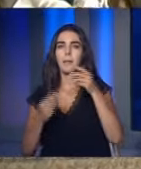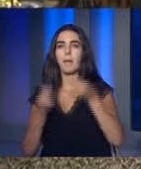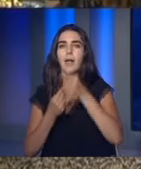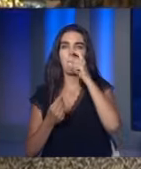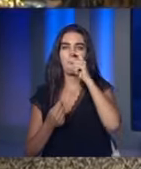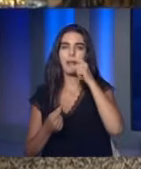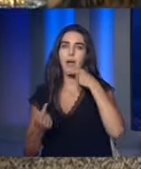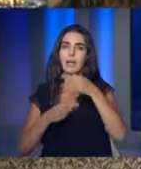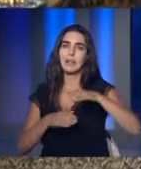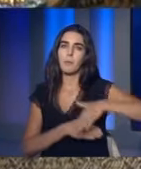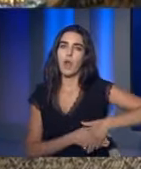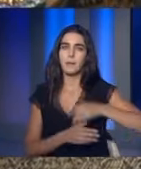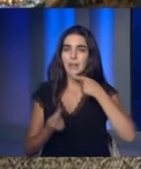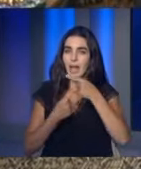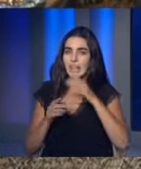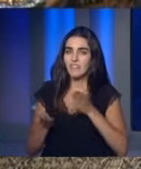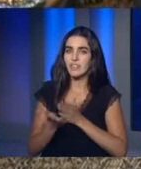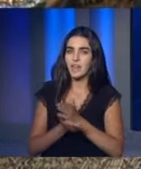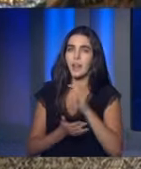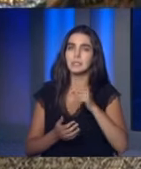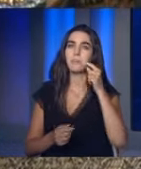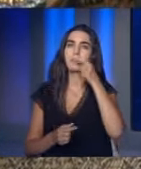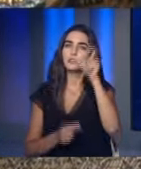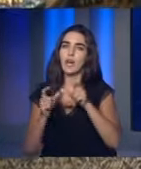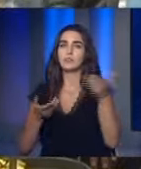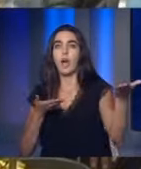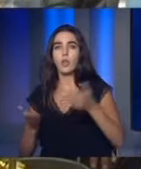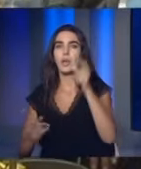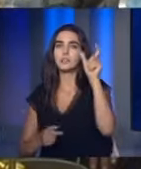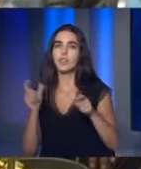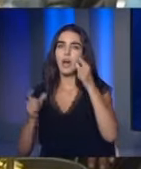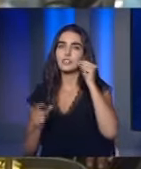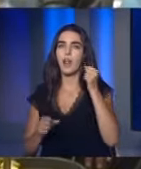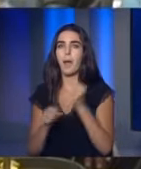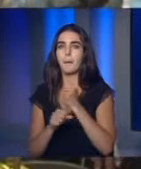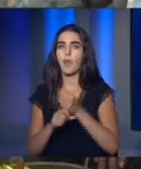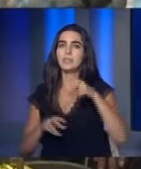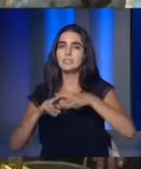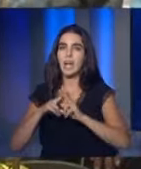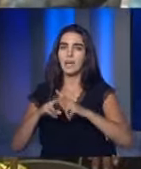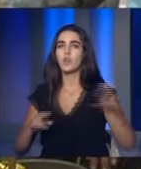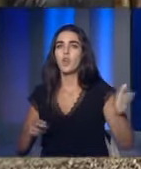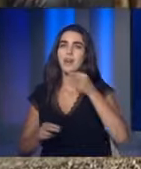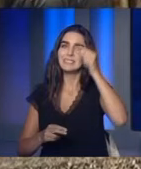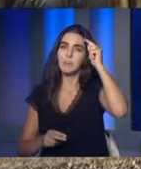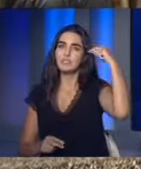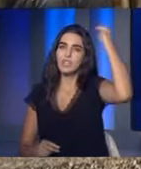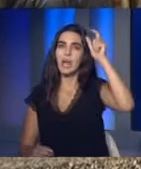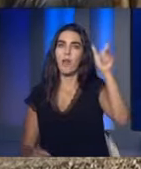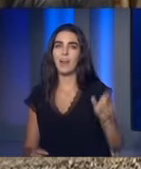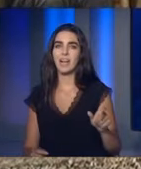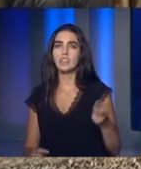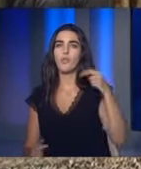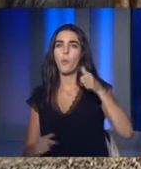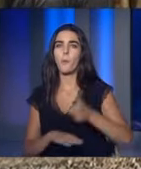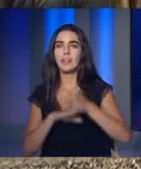دوسيو. ومن زوار بري عضو اللقاء الديمقراطي النائب أكرم الشيب في حضور رجل الأعمال الشيخ وليد عساف، وفي عين التين